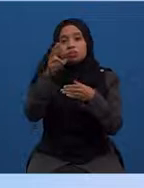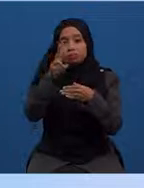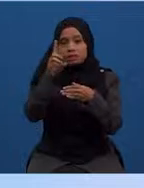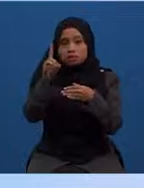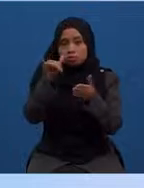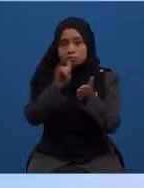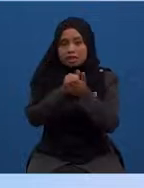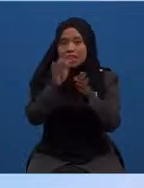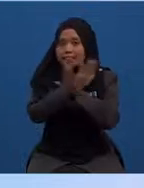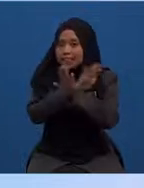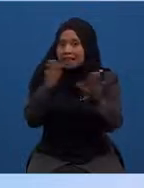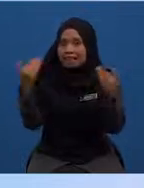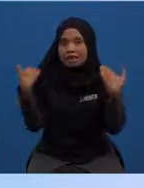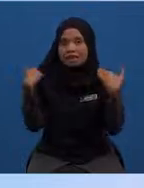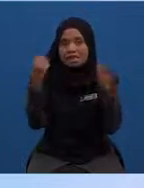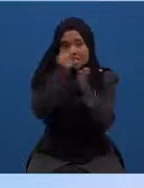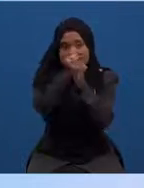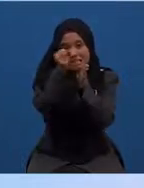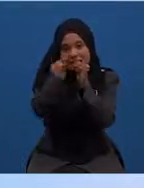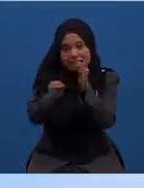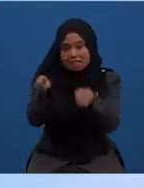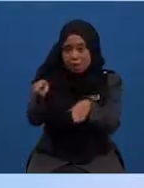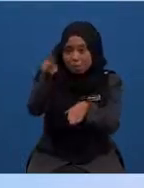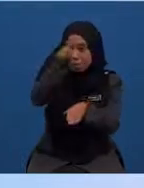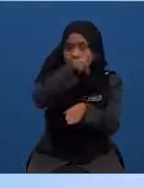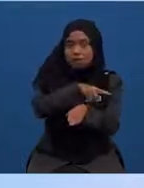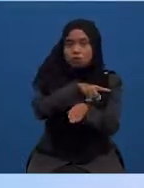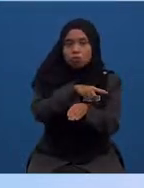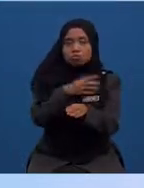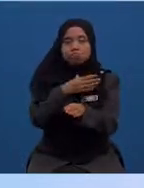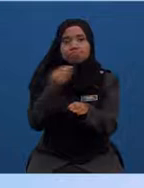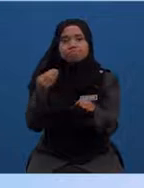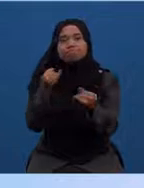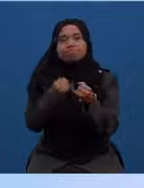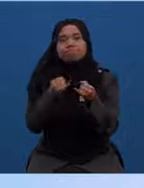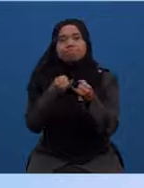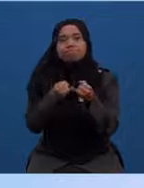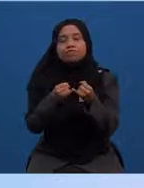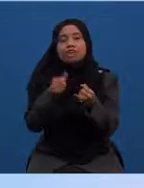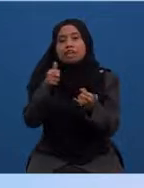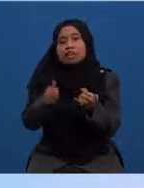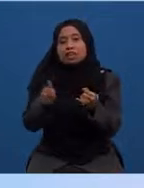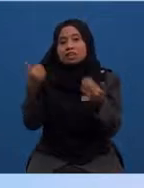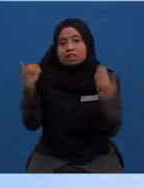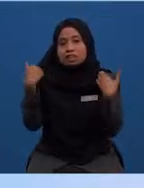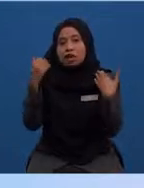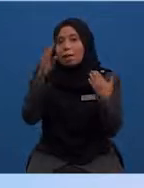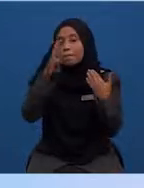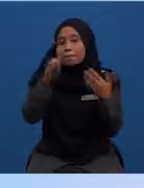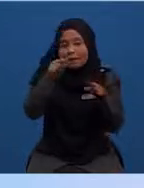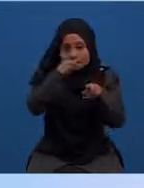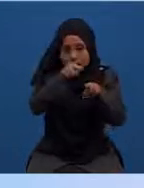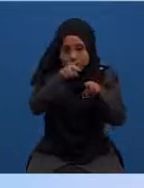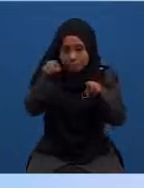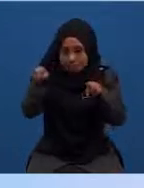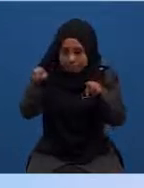ini tidak mempunyai sisi melengkung. Dan akhir sekali, ia mempunyai empat